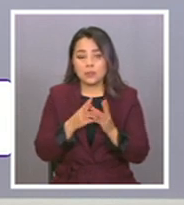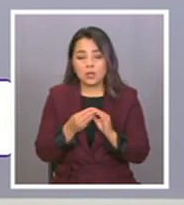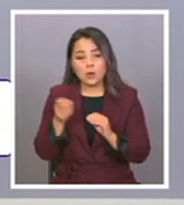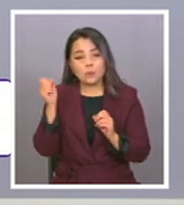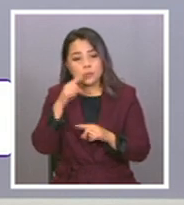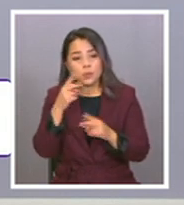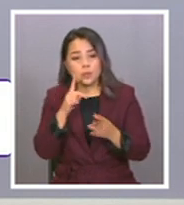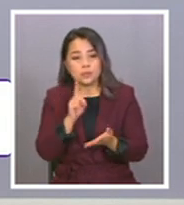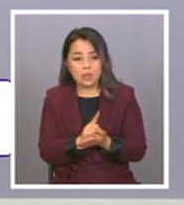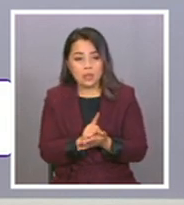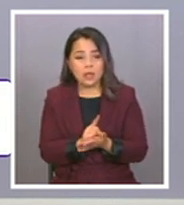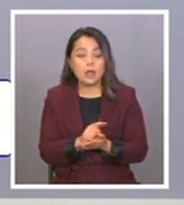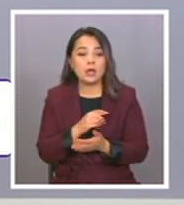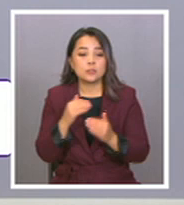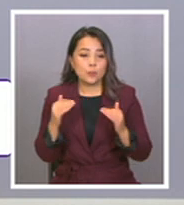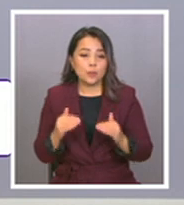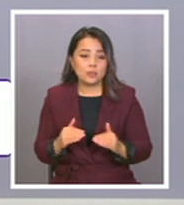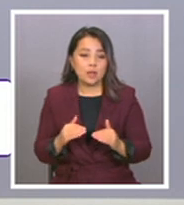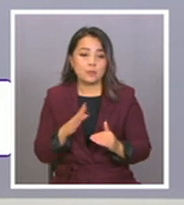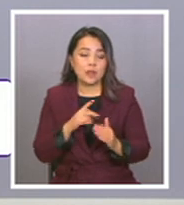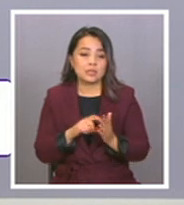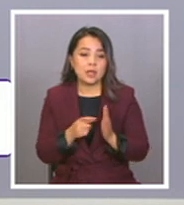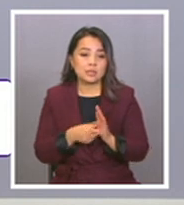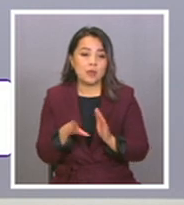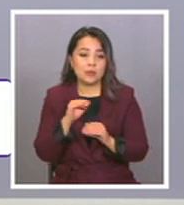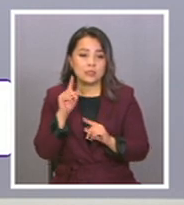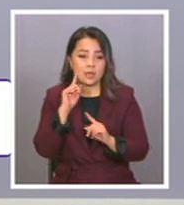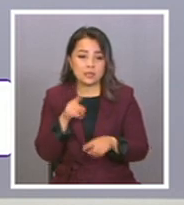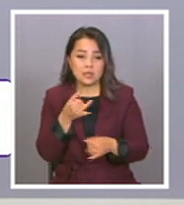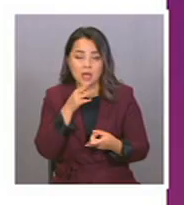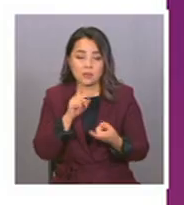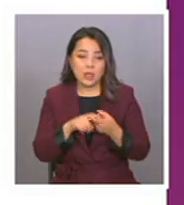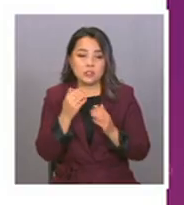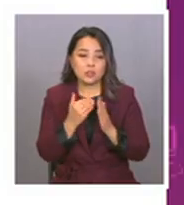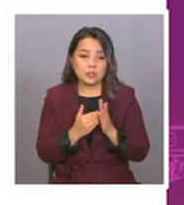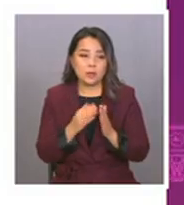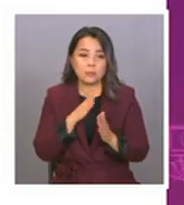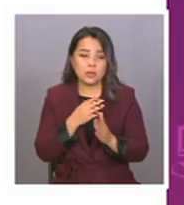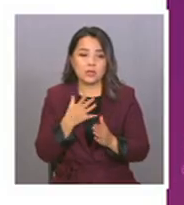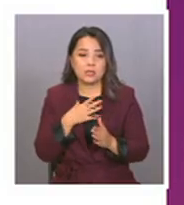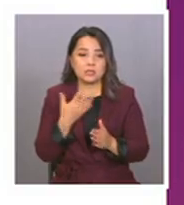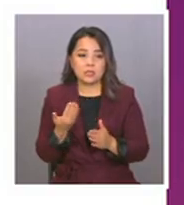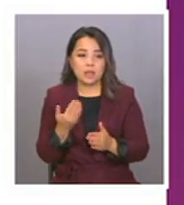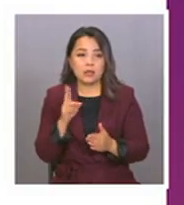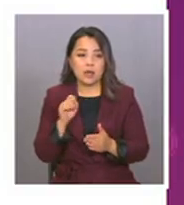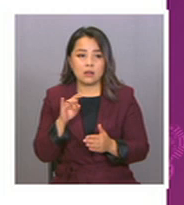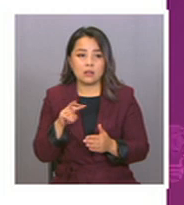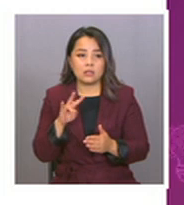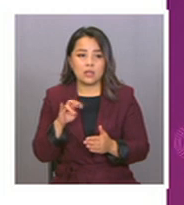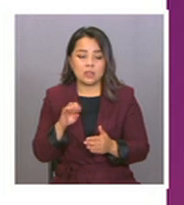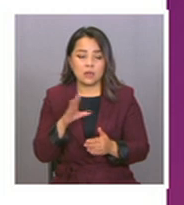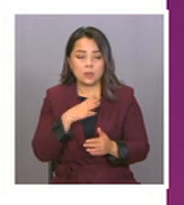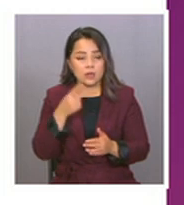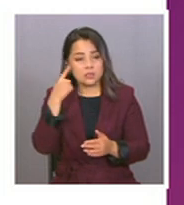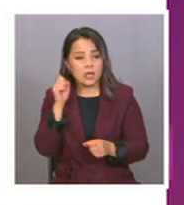білуіміз қажет. Төменгі сыныптардан білетіндей, заманауи жүйелеудің негізін қалаған швед ғалымы Карл Линней. Оны ең